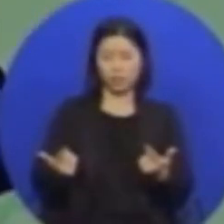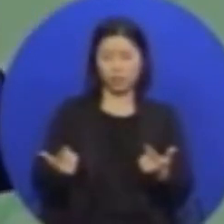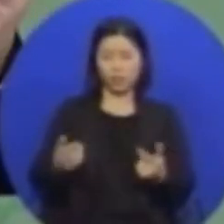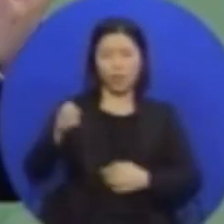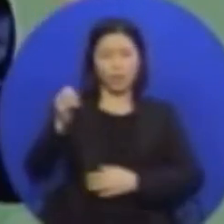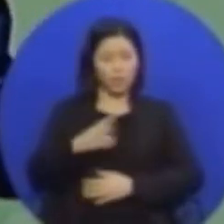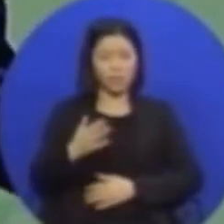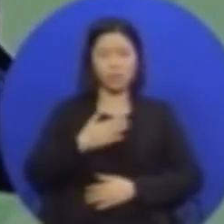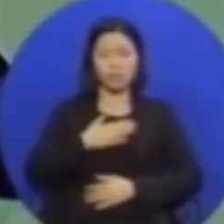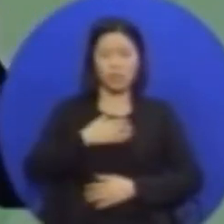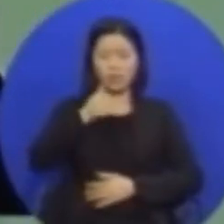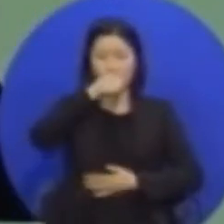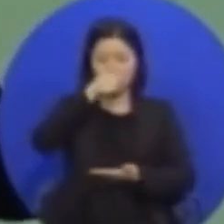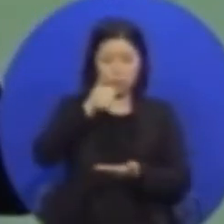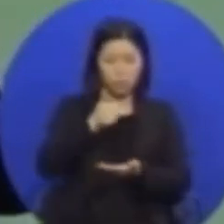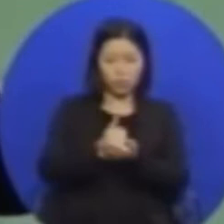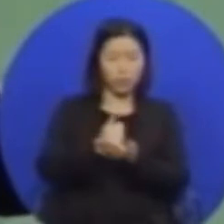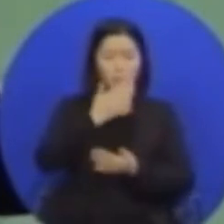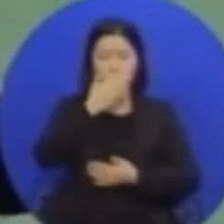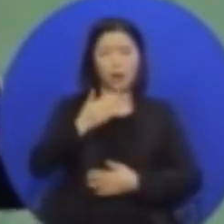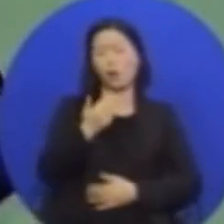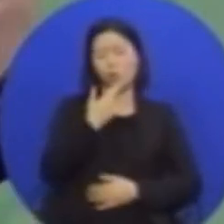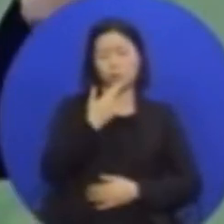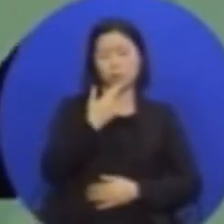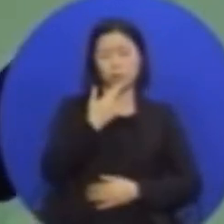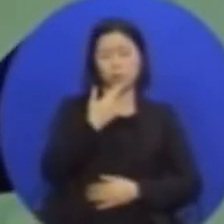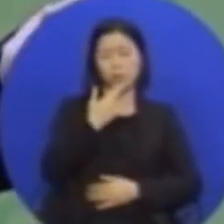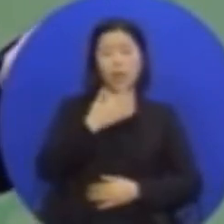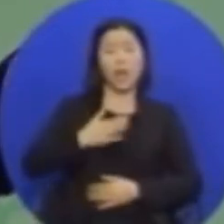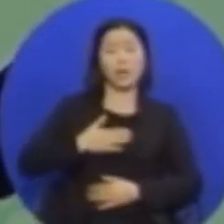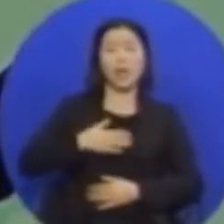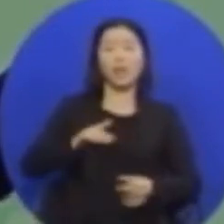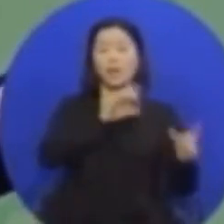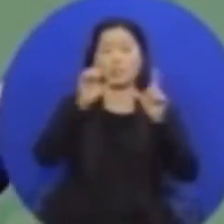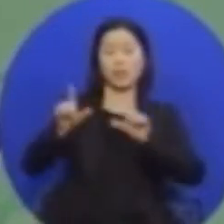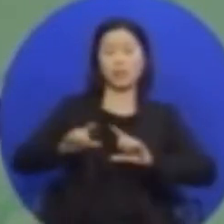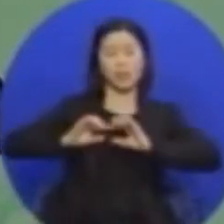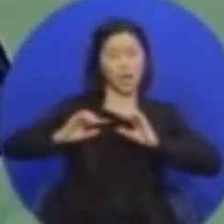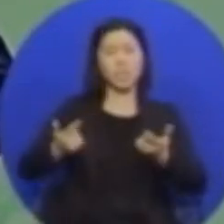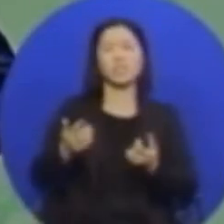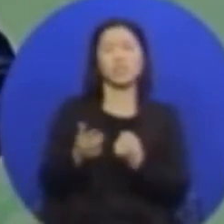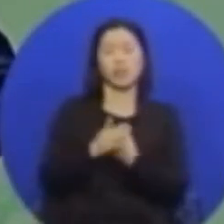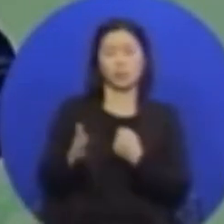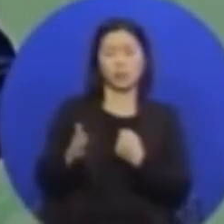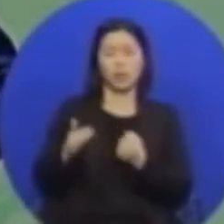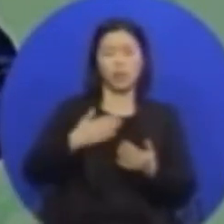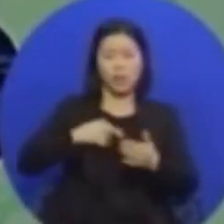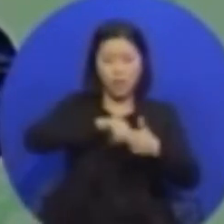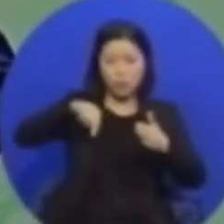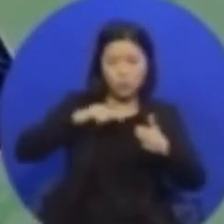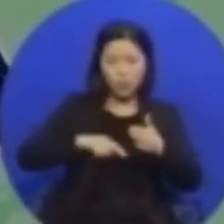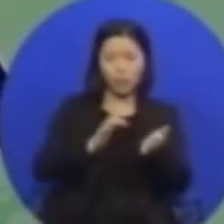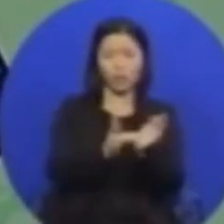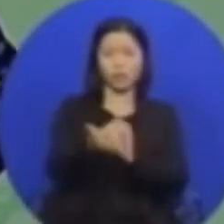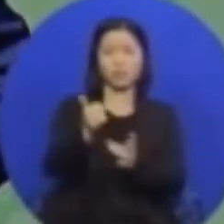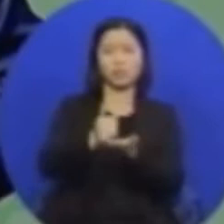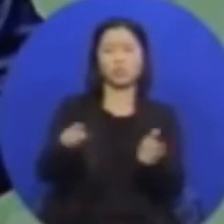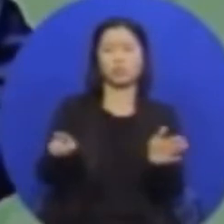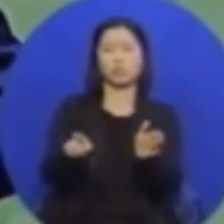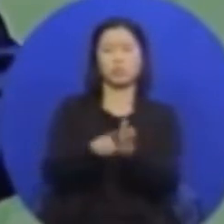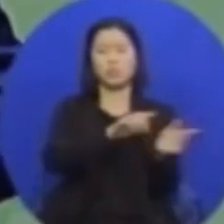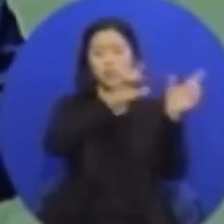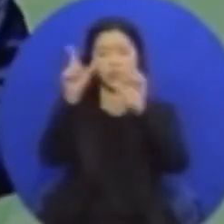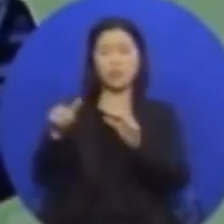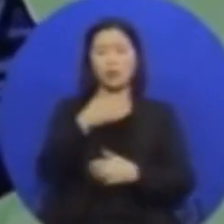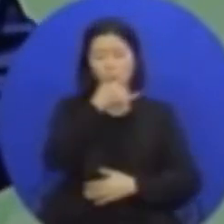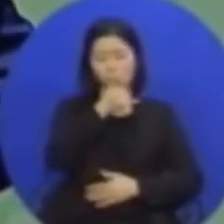다시는 내가 죄질 가능성이 없어요 내가 사는 게 아닌데요 내 안에 예수님이 4시는 거예요 이제는